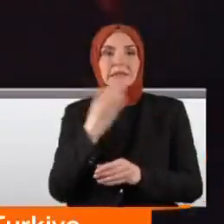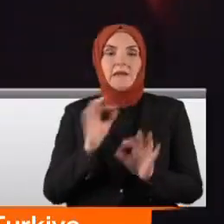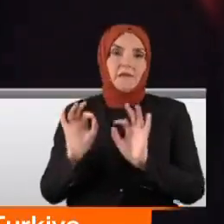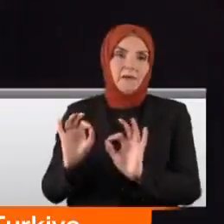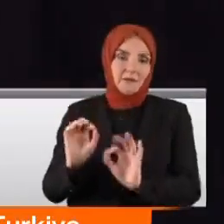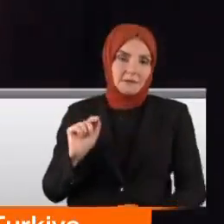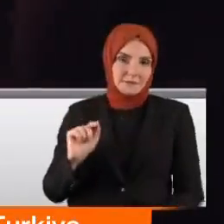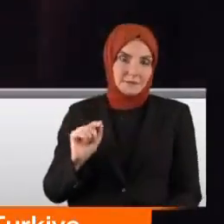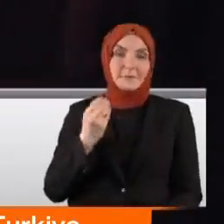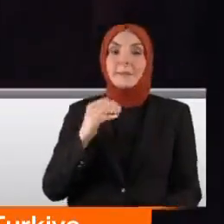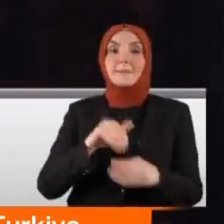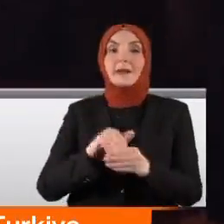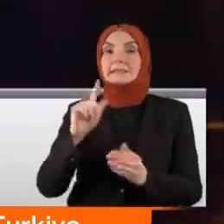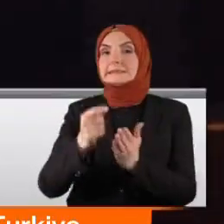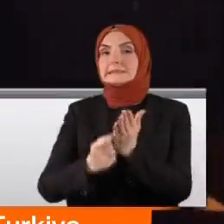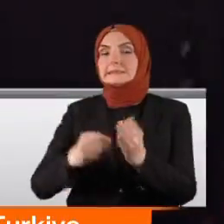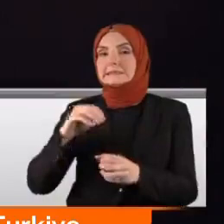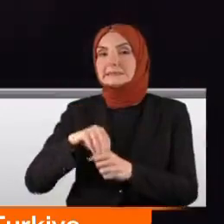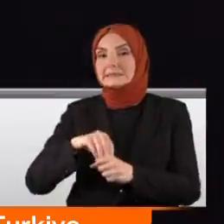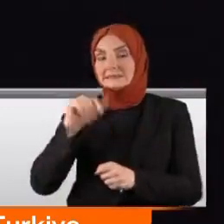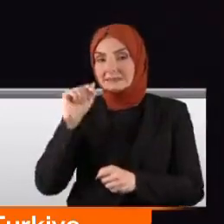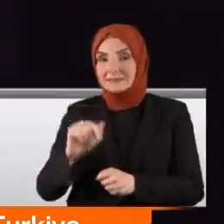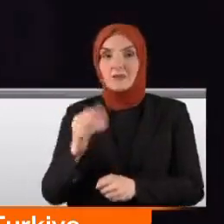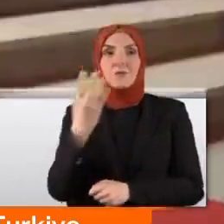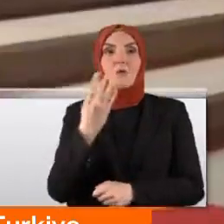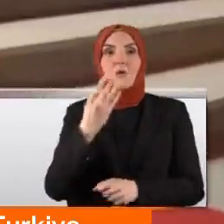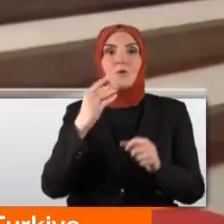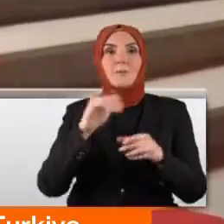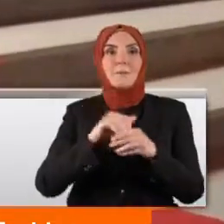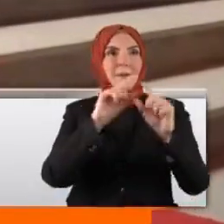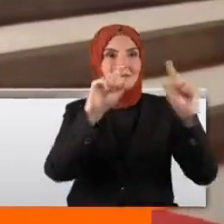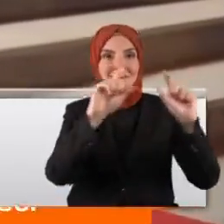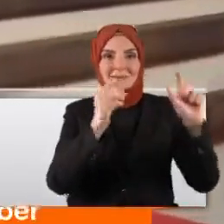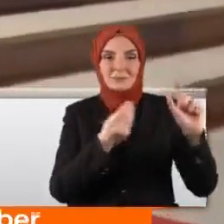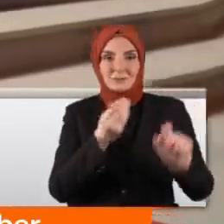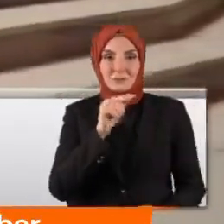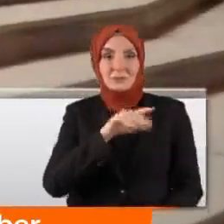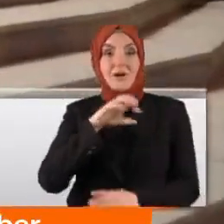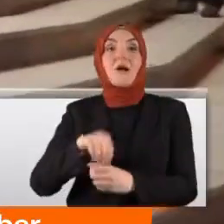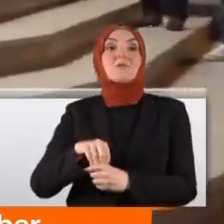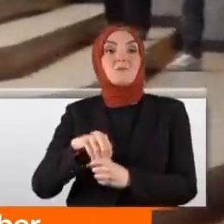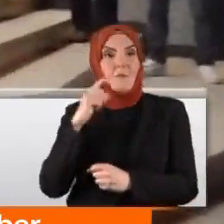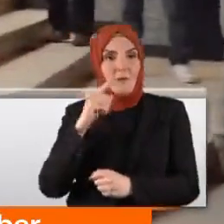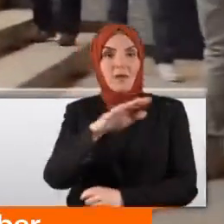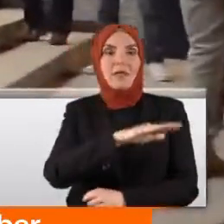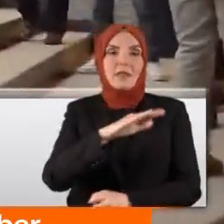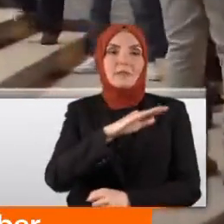İyi Parti listesinde 4 partiye de yer açmazsa ittifaktaki tüm küçük partiler CHP'nin listelerine yazılacak.